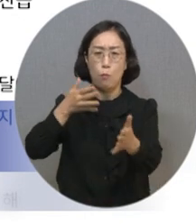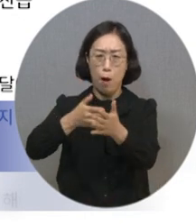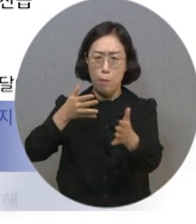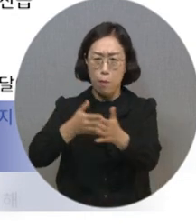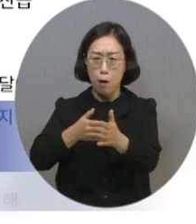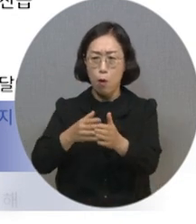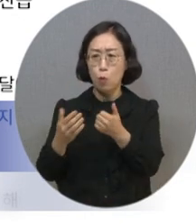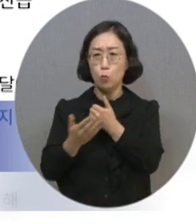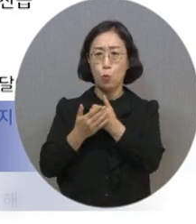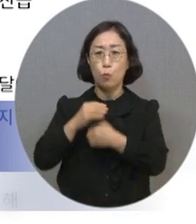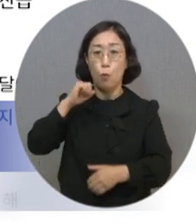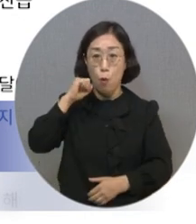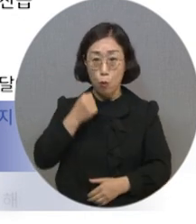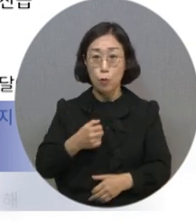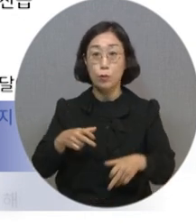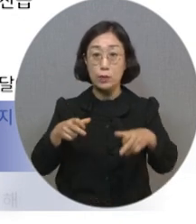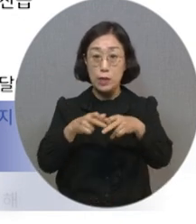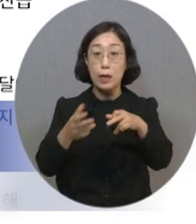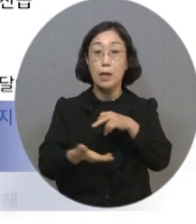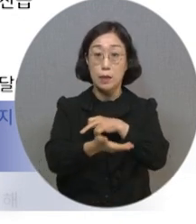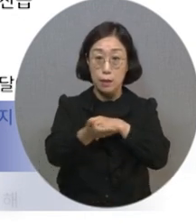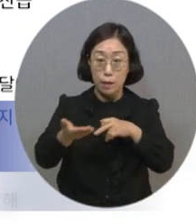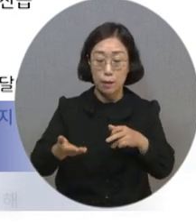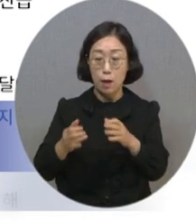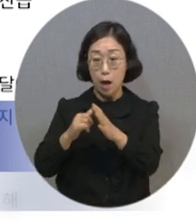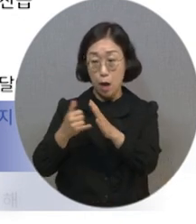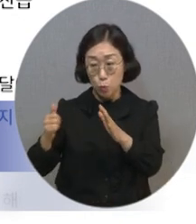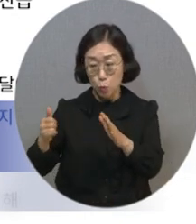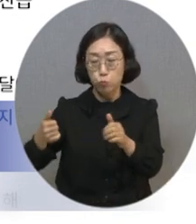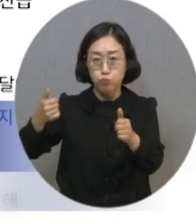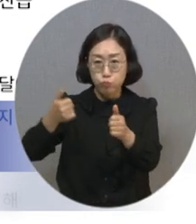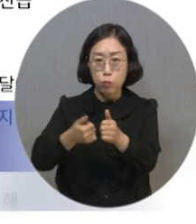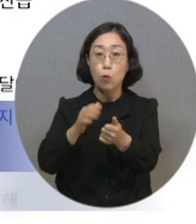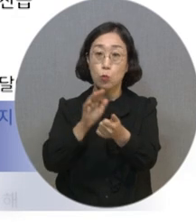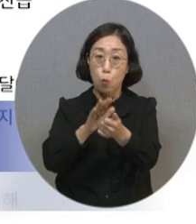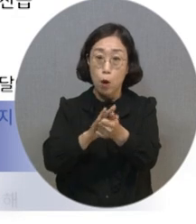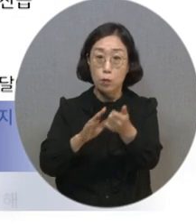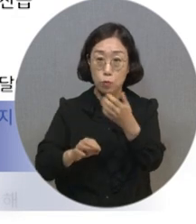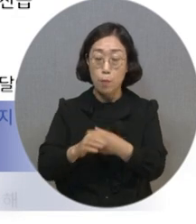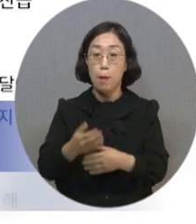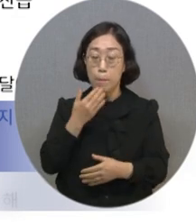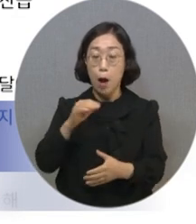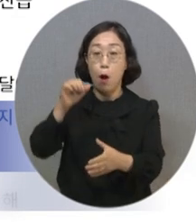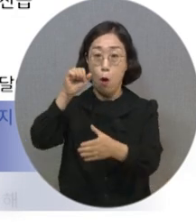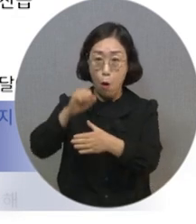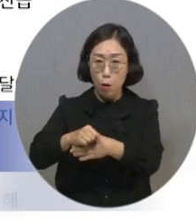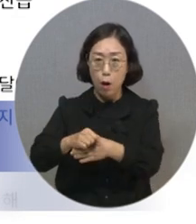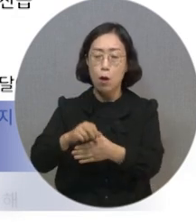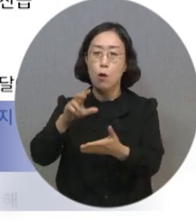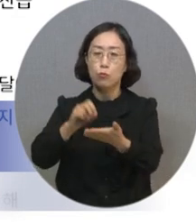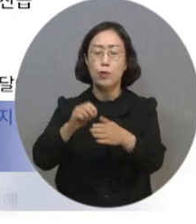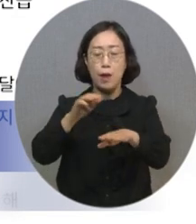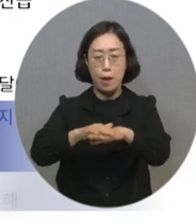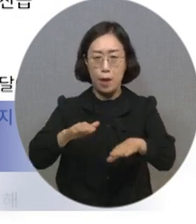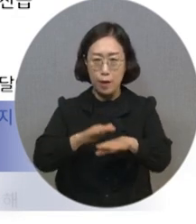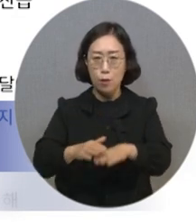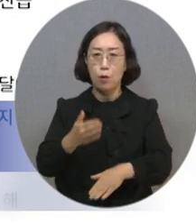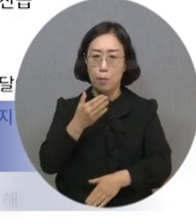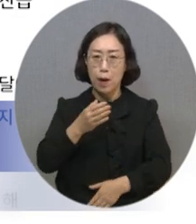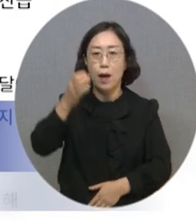이용하지 못하던 장애인에게 가족에 의한 활동전 허용해 돌봄 사각 지대를 해소할 수 있을